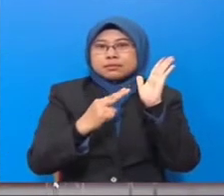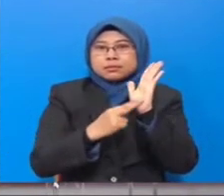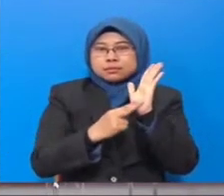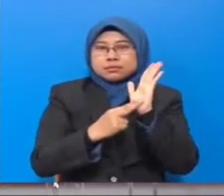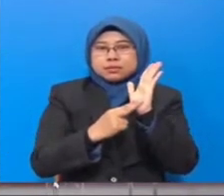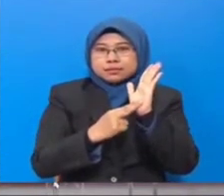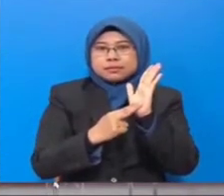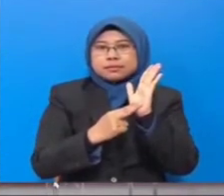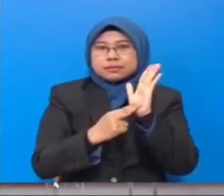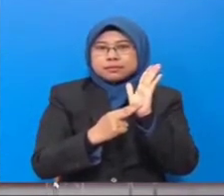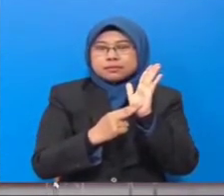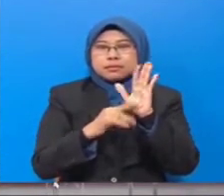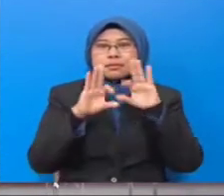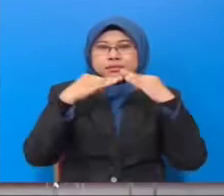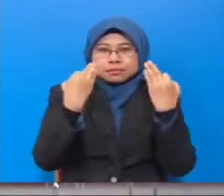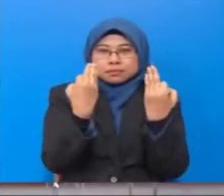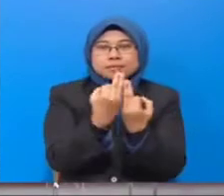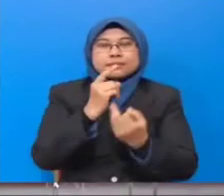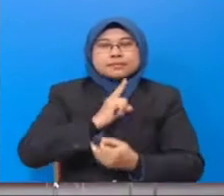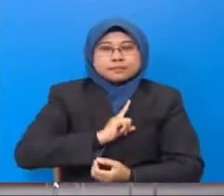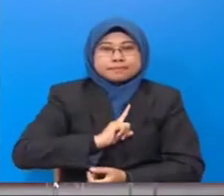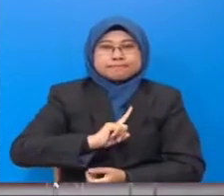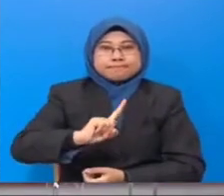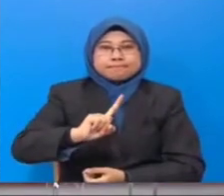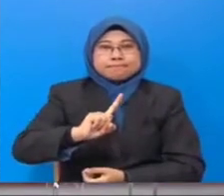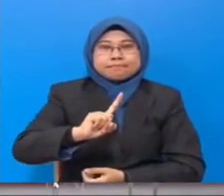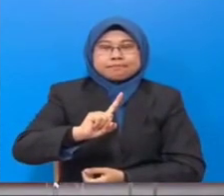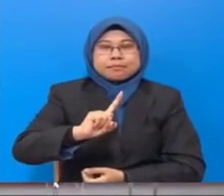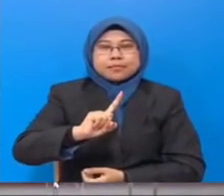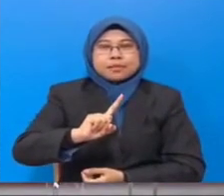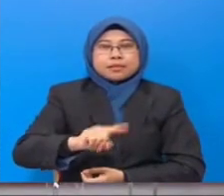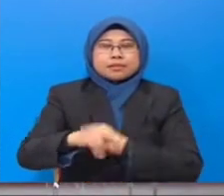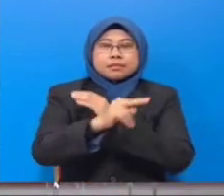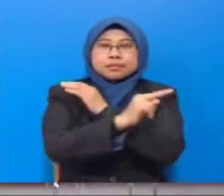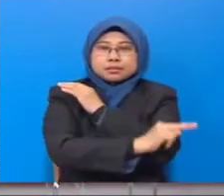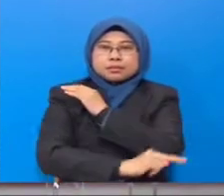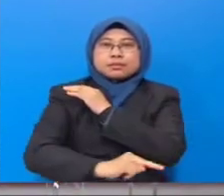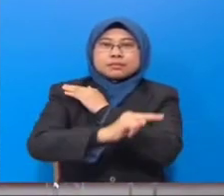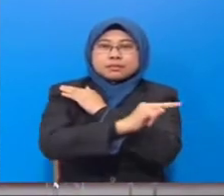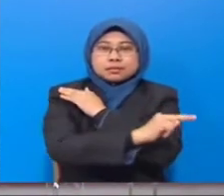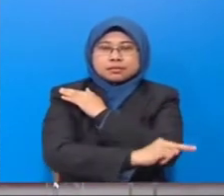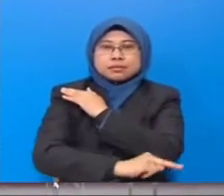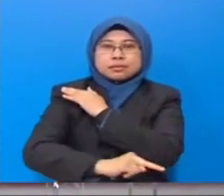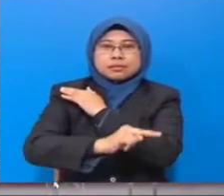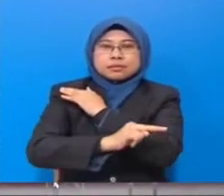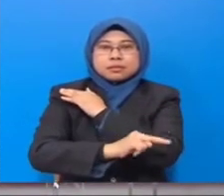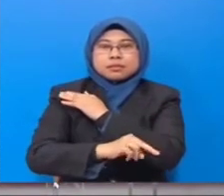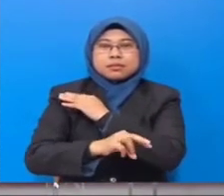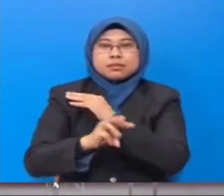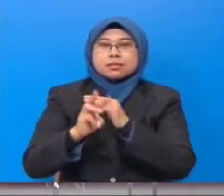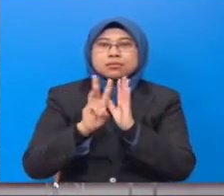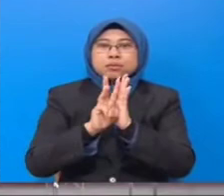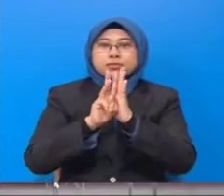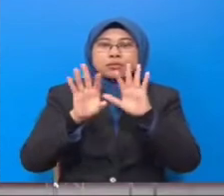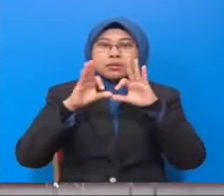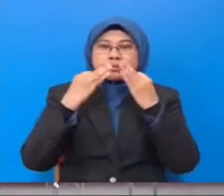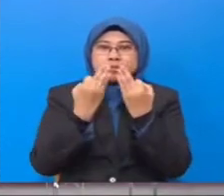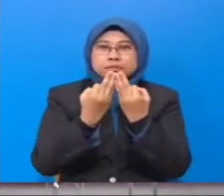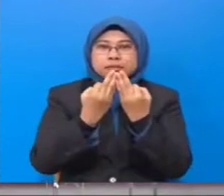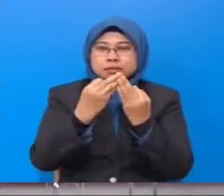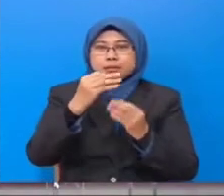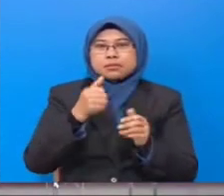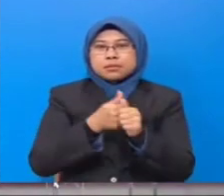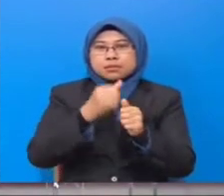peruntukan undang-undang keluarga Islam dan dimana Negeri gi ialah Warih waris lelaki